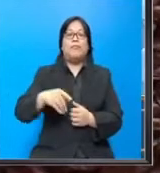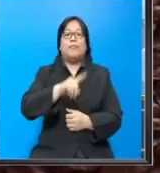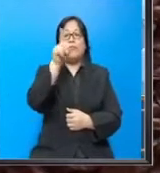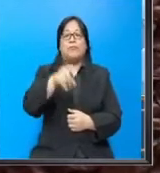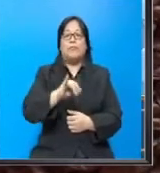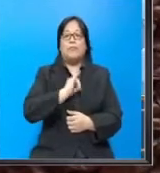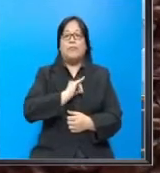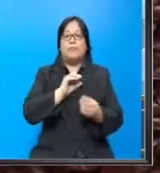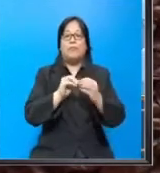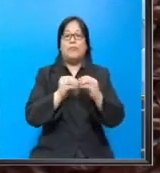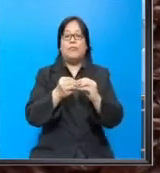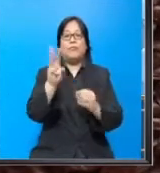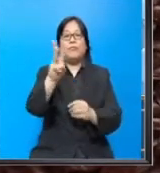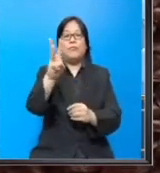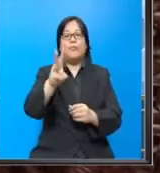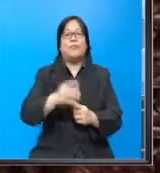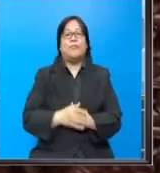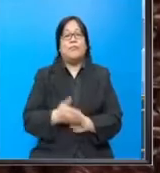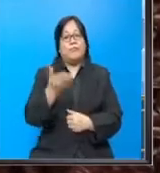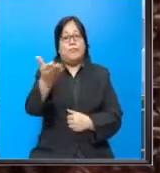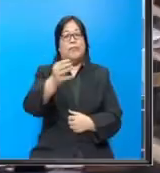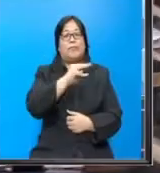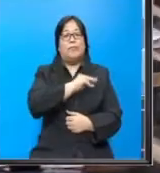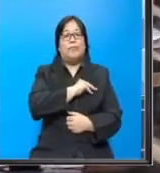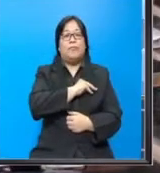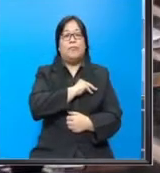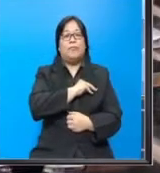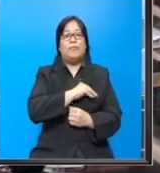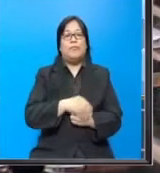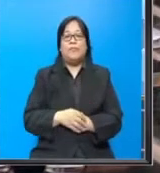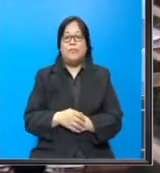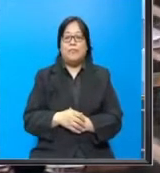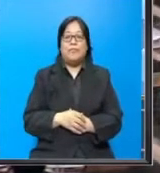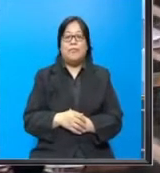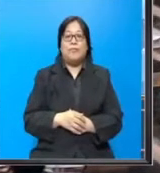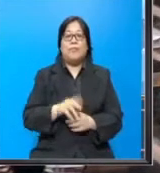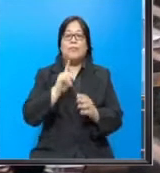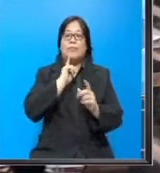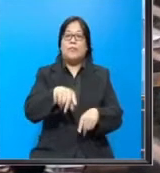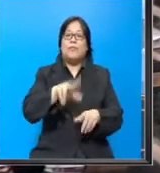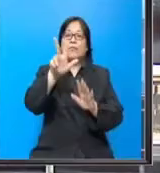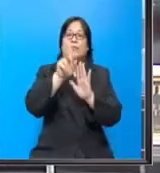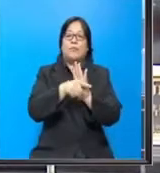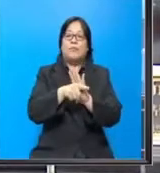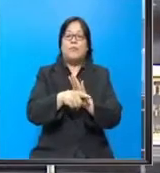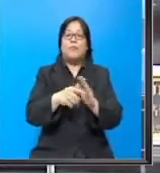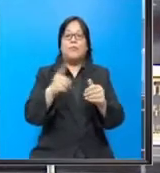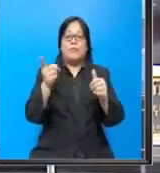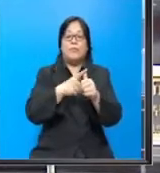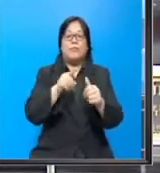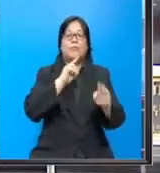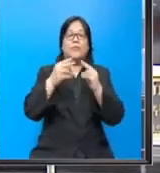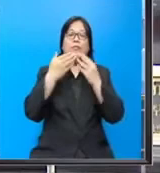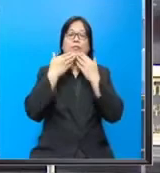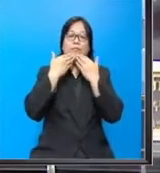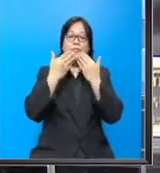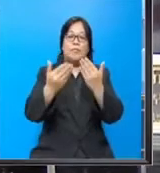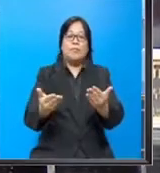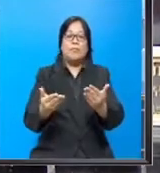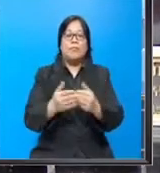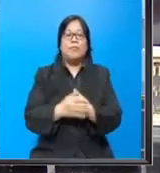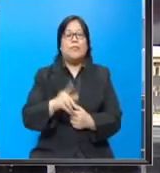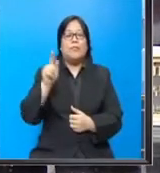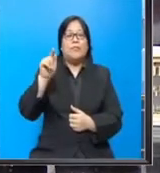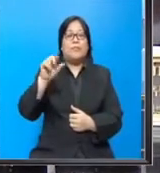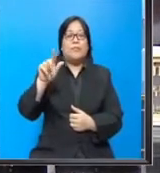betul soalan saya 66 kirimin felm sekitar Jawa 3 menit tuh termasuk satu Makasih kepada yang